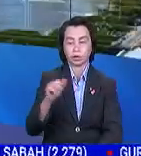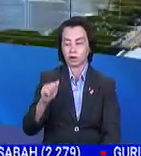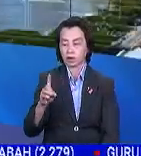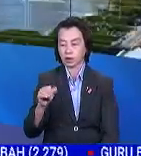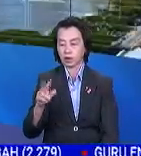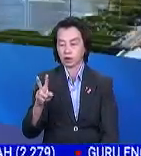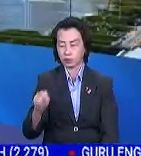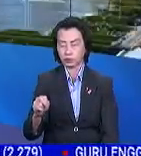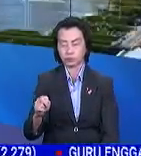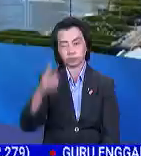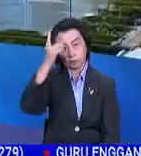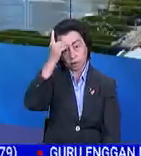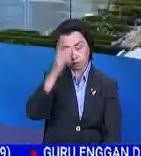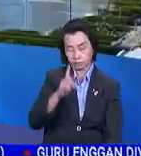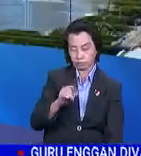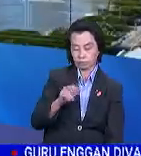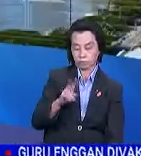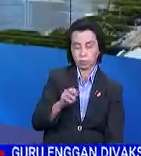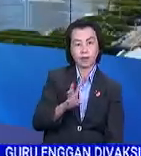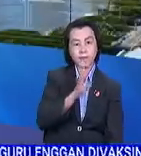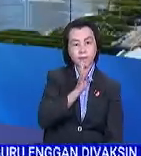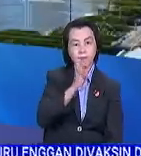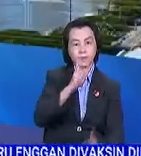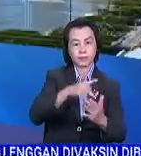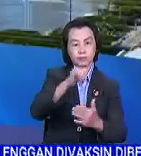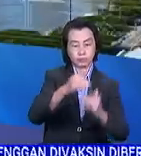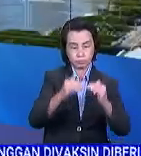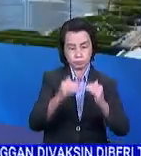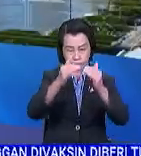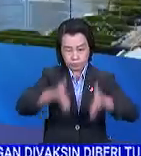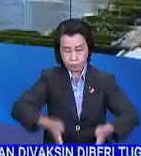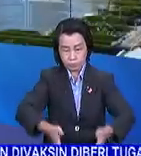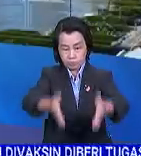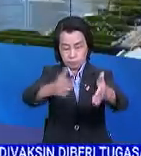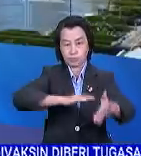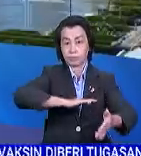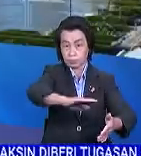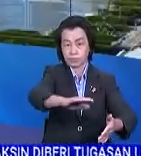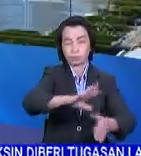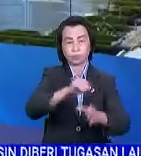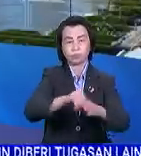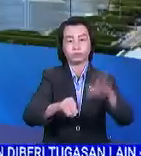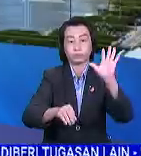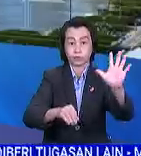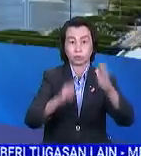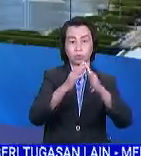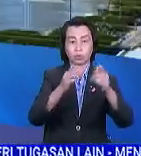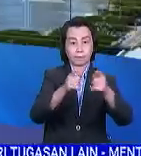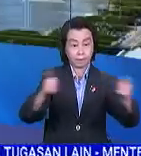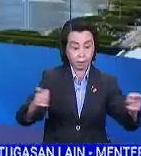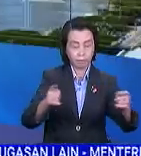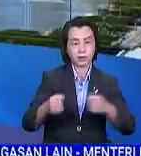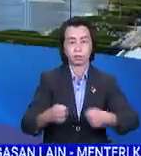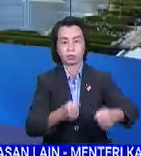Negeri adunadong dat konging berkata projek naik taraf Jalan Utama tersebut melibatkan l buahah panjang di